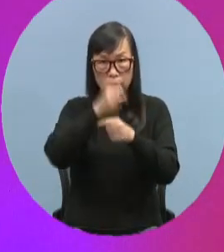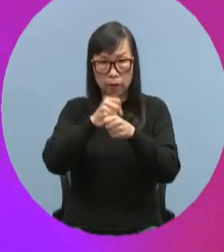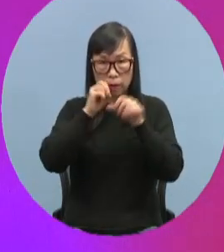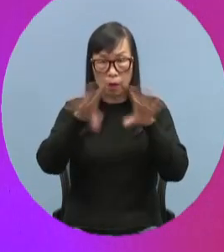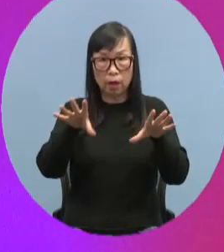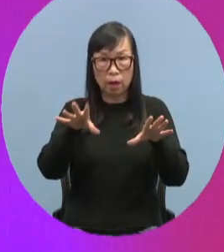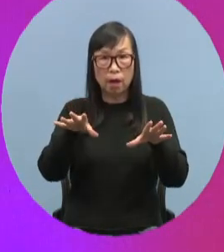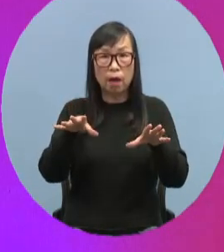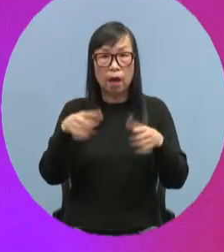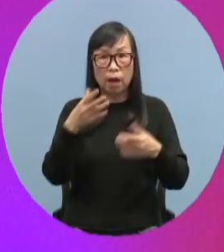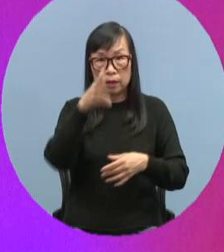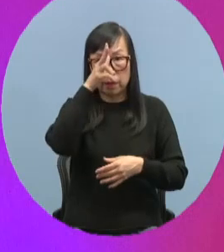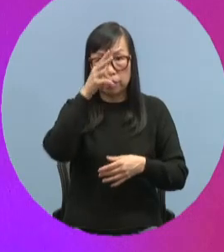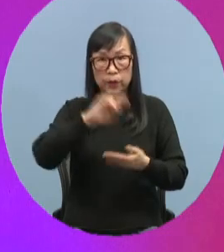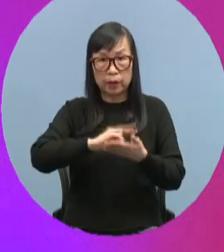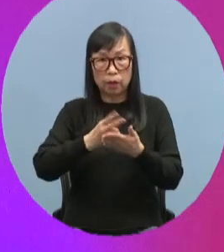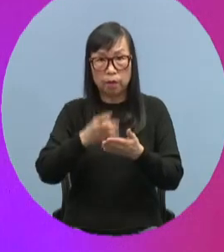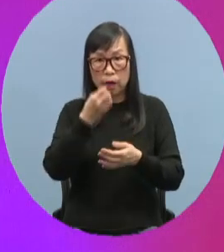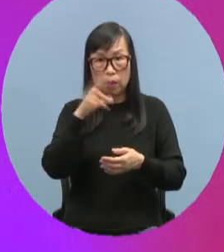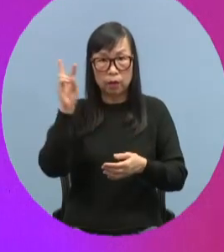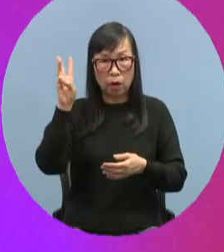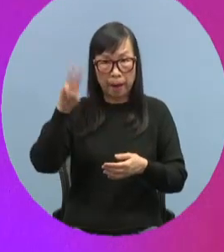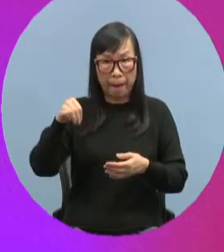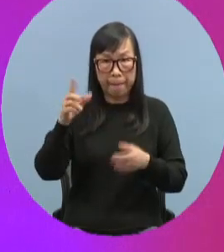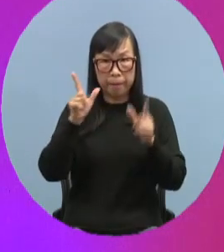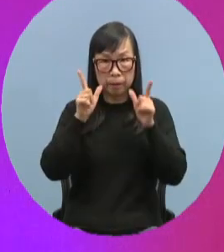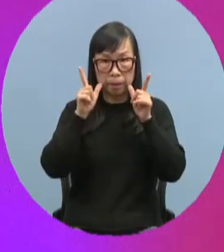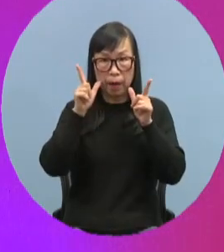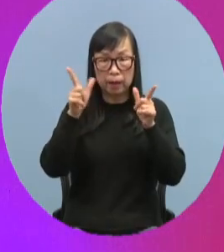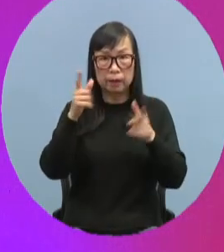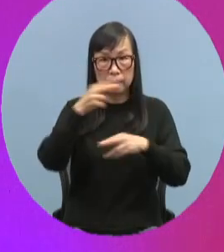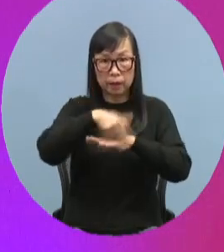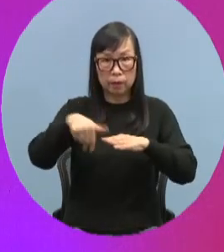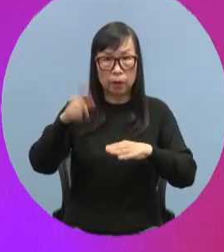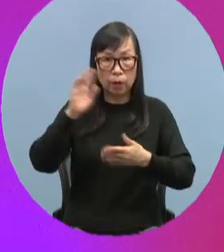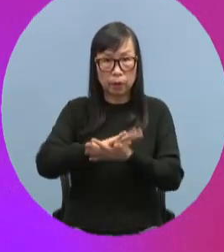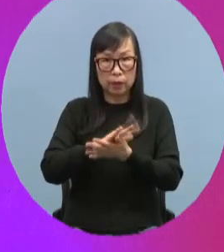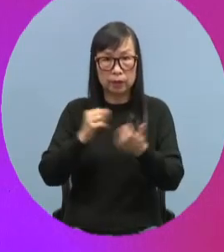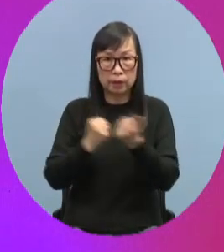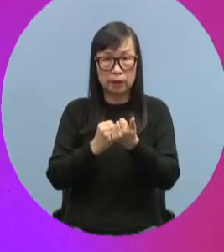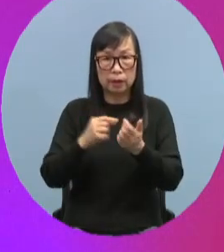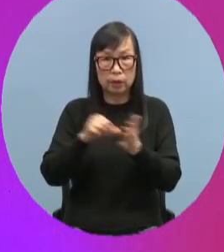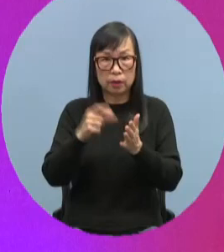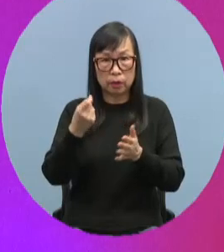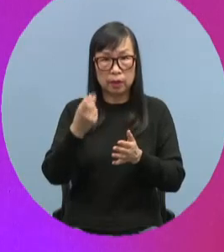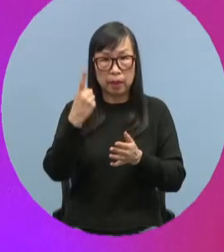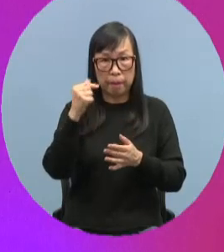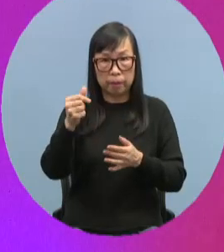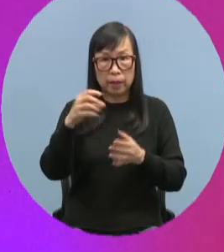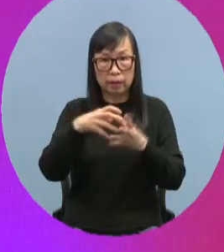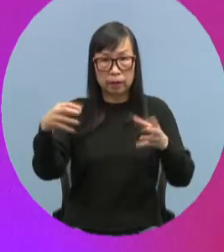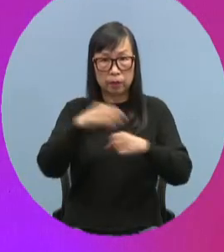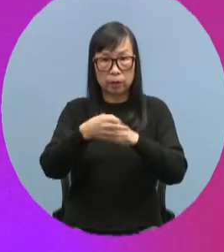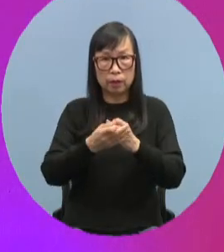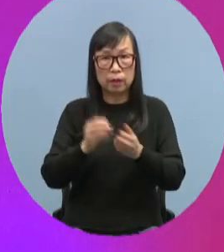出，政府會優化香港 M 品牌的計劃，每年支持至少10項大型的國際體育賽事